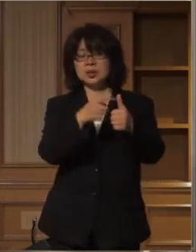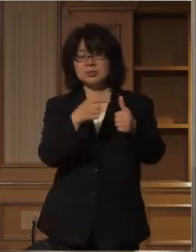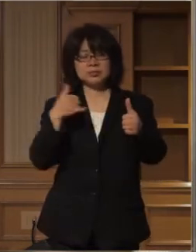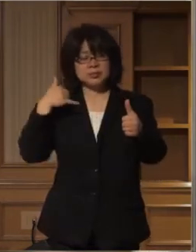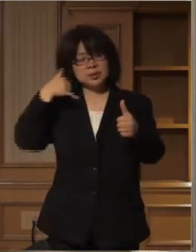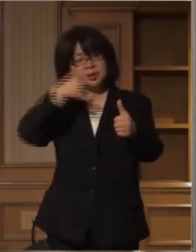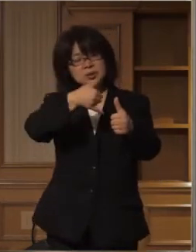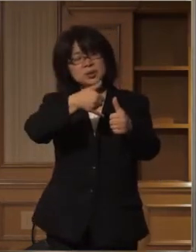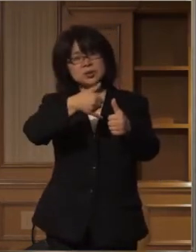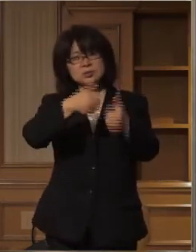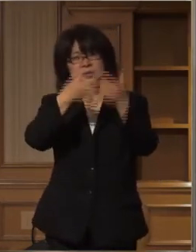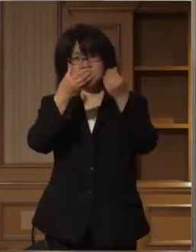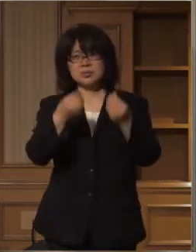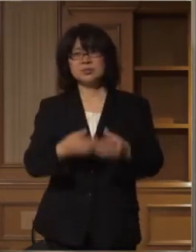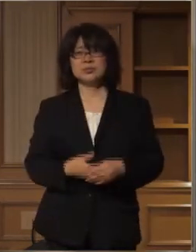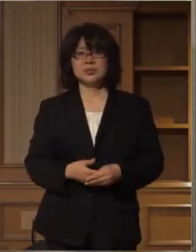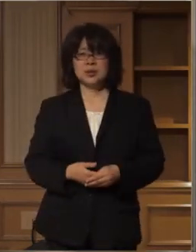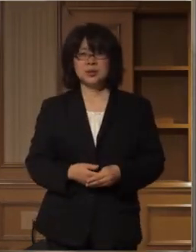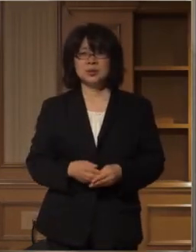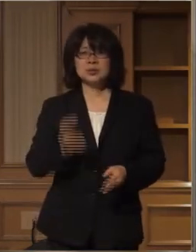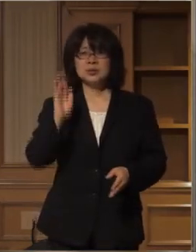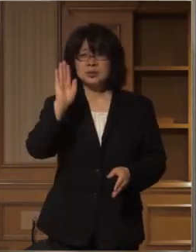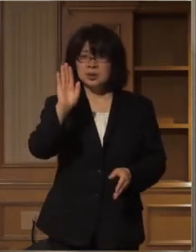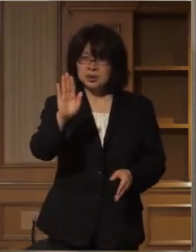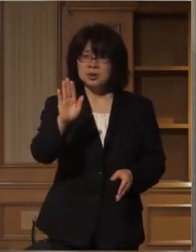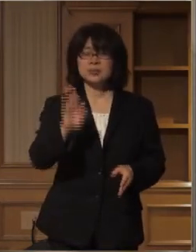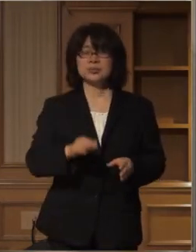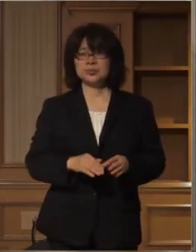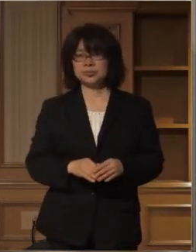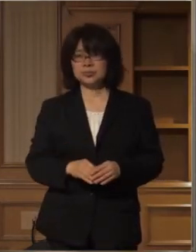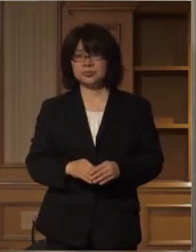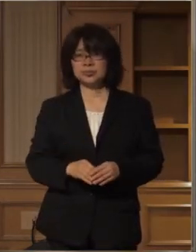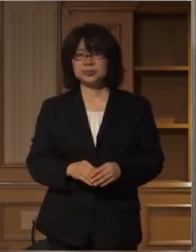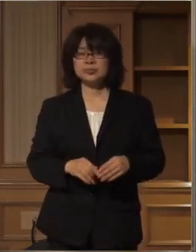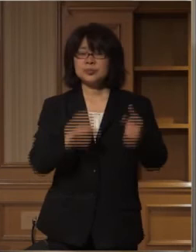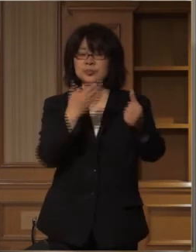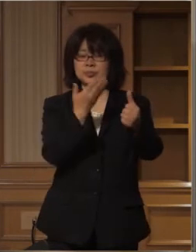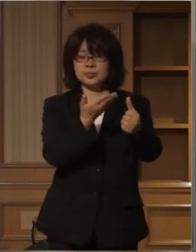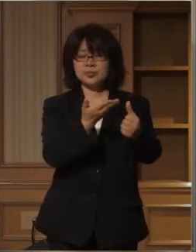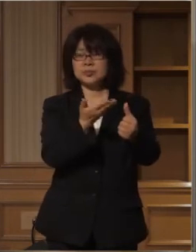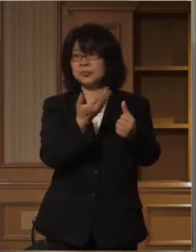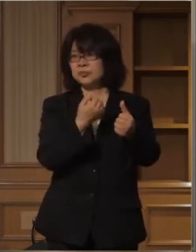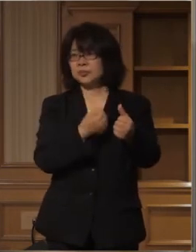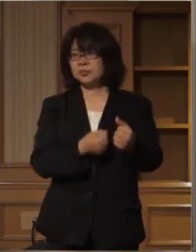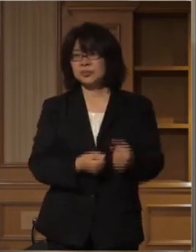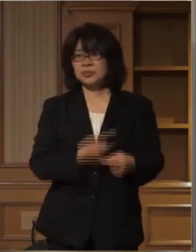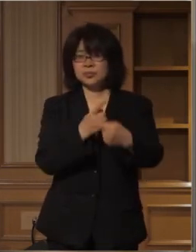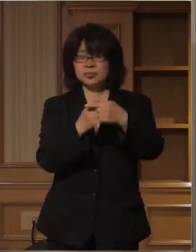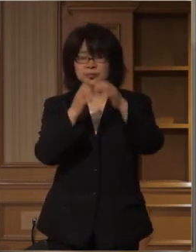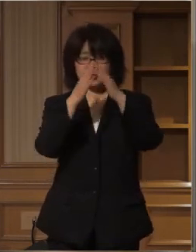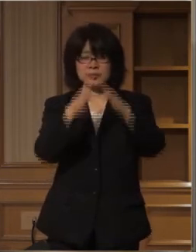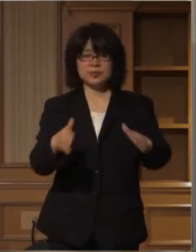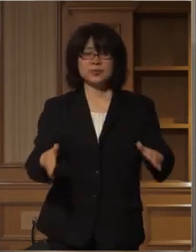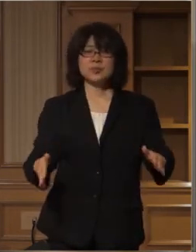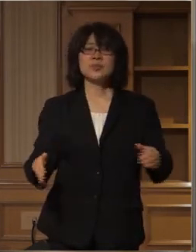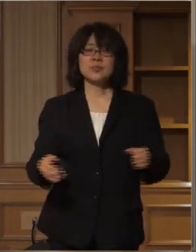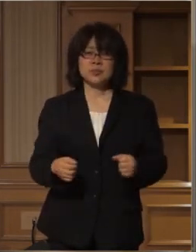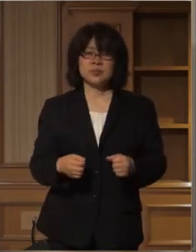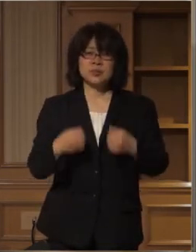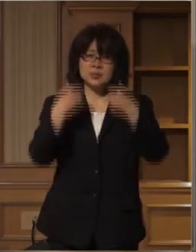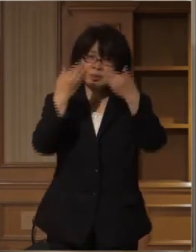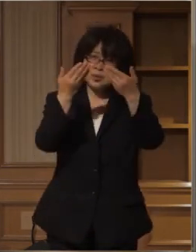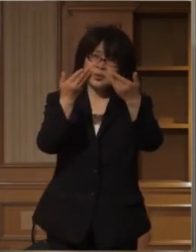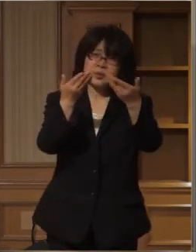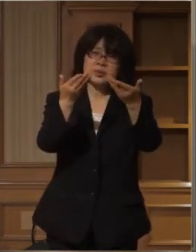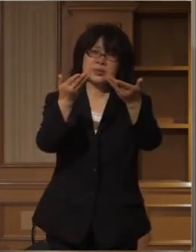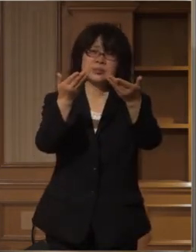けども、電話してこれからそちらの方に教会で奉仕に行くので、そういう奉仕する教